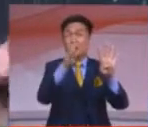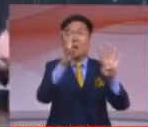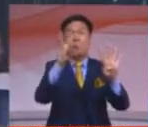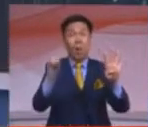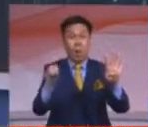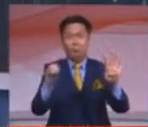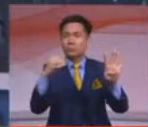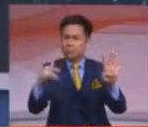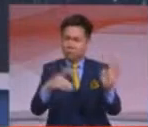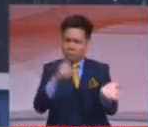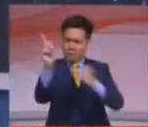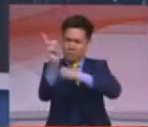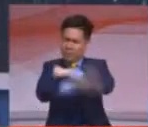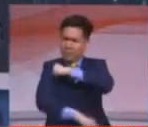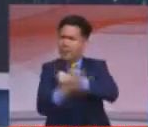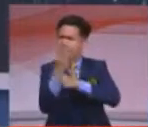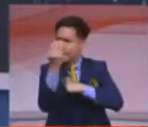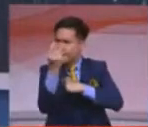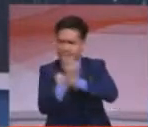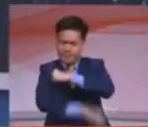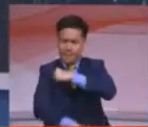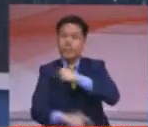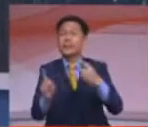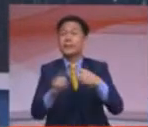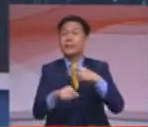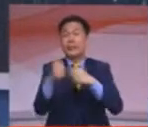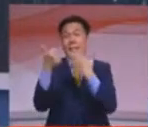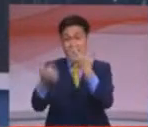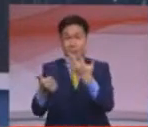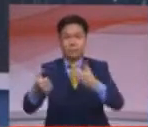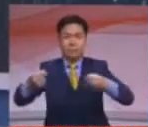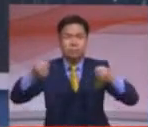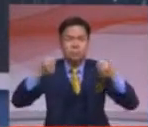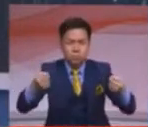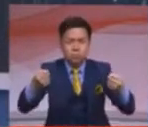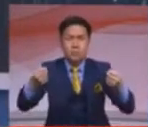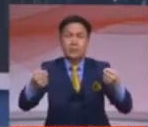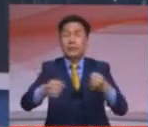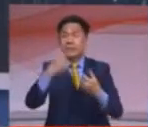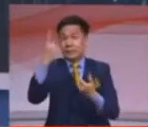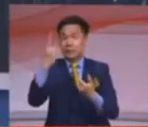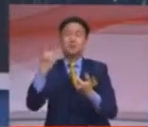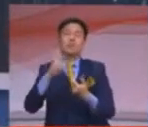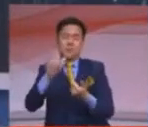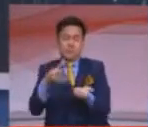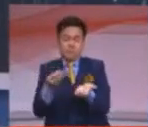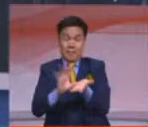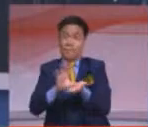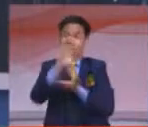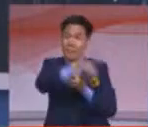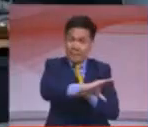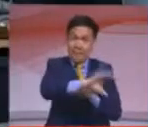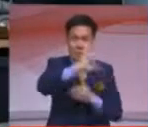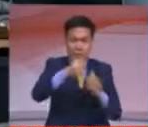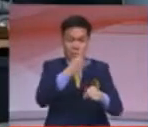460 telah dikompaun, manakala 6 individu direman dan 1 dijamin.